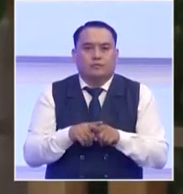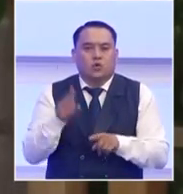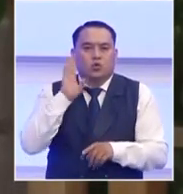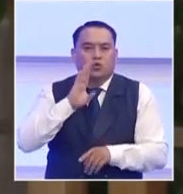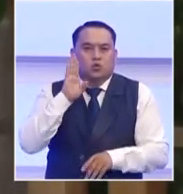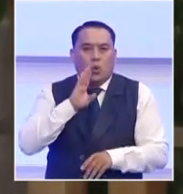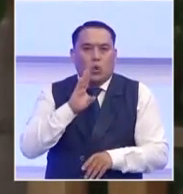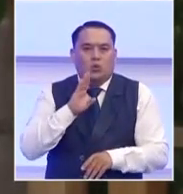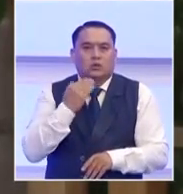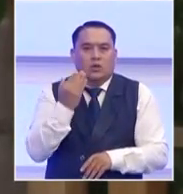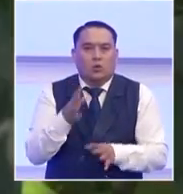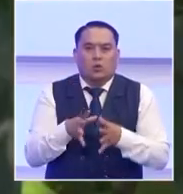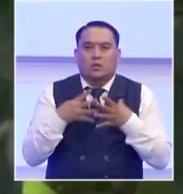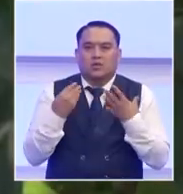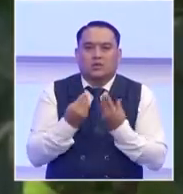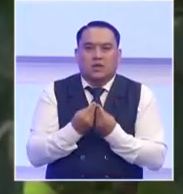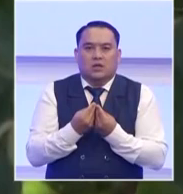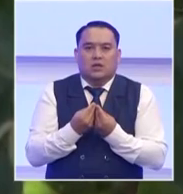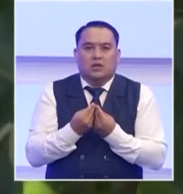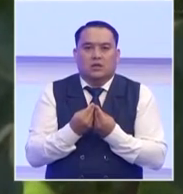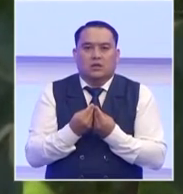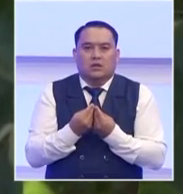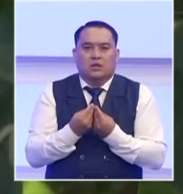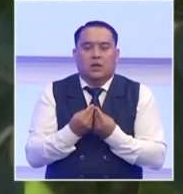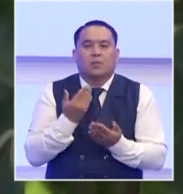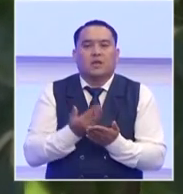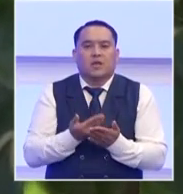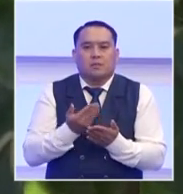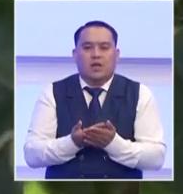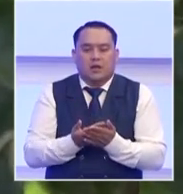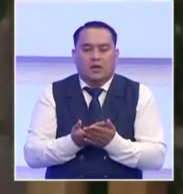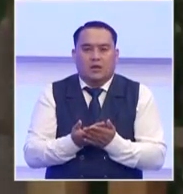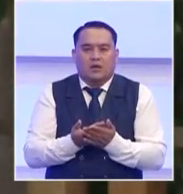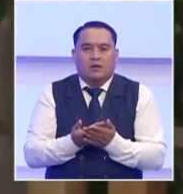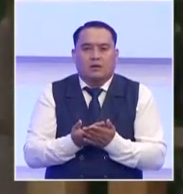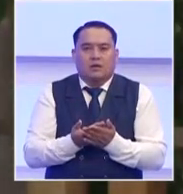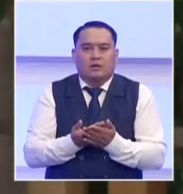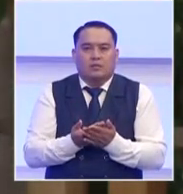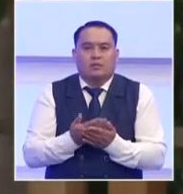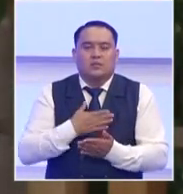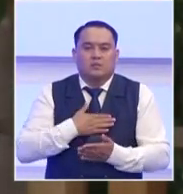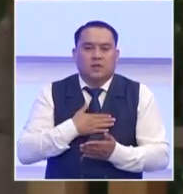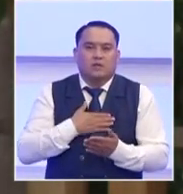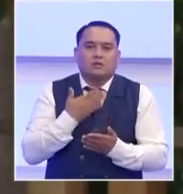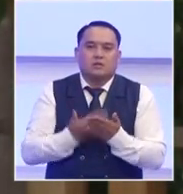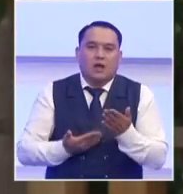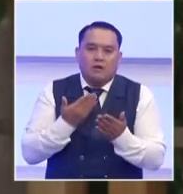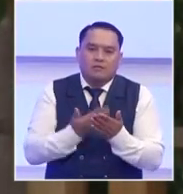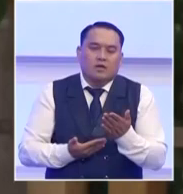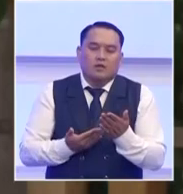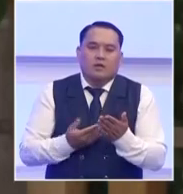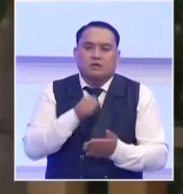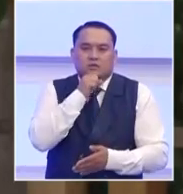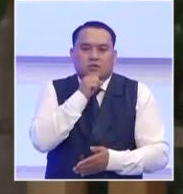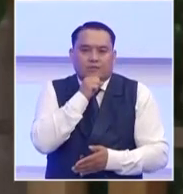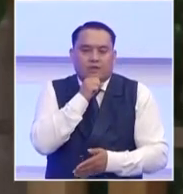жүзінде, біз іс жүзінде үгілі отбасы. Елге үлгі боларлық семья. Одан біз мына ақылдасып отырып, ауылдың